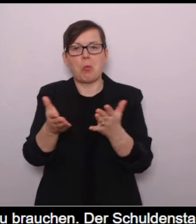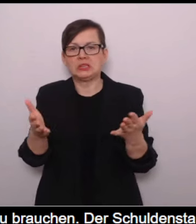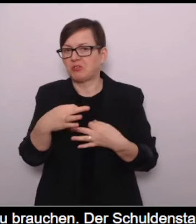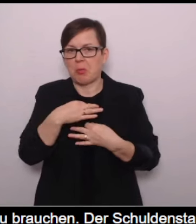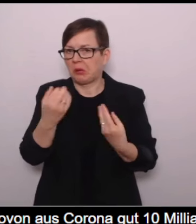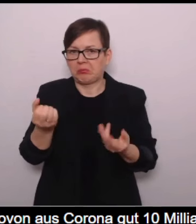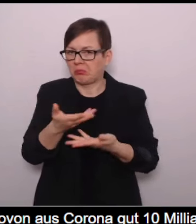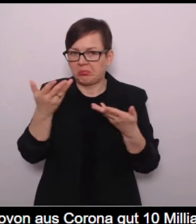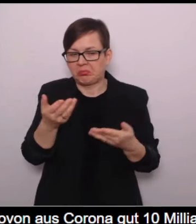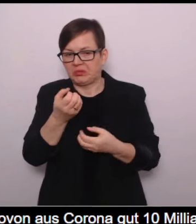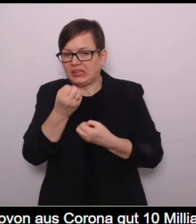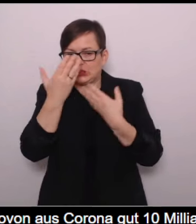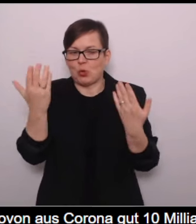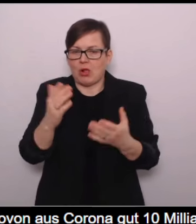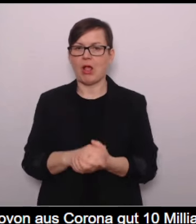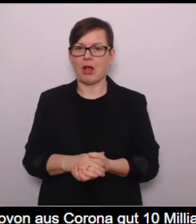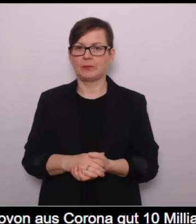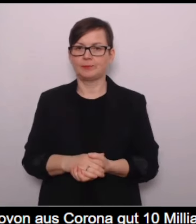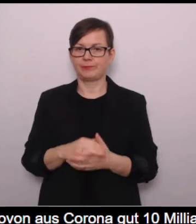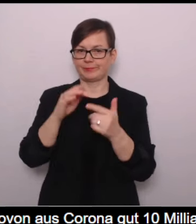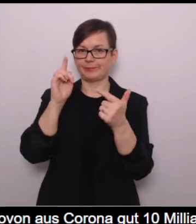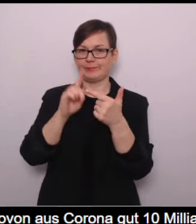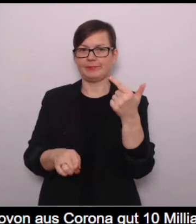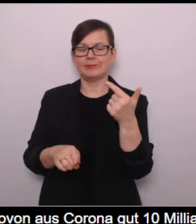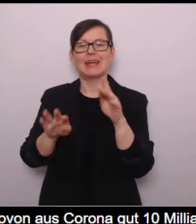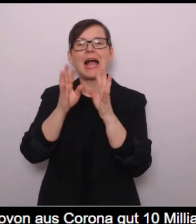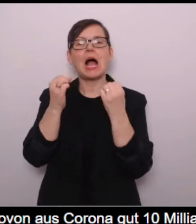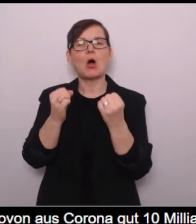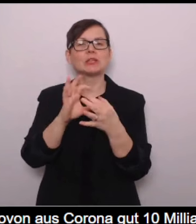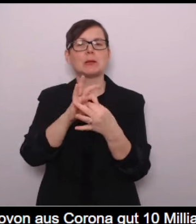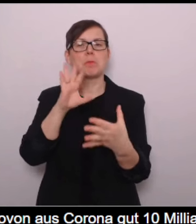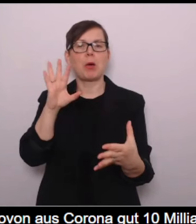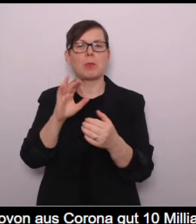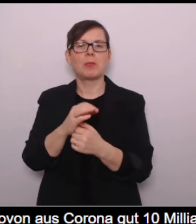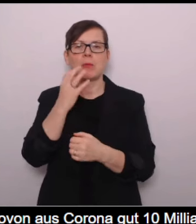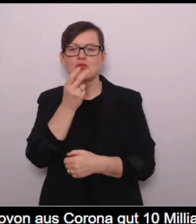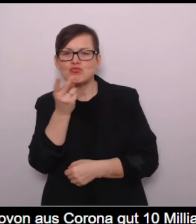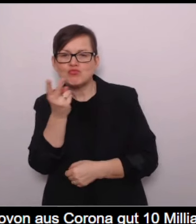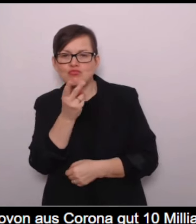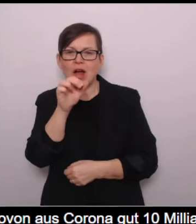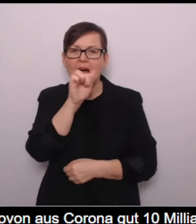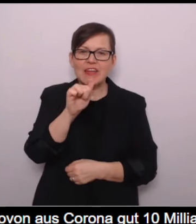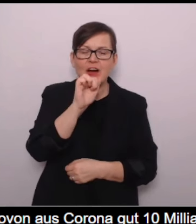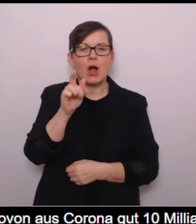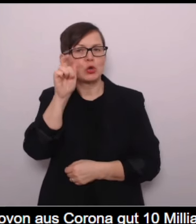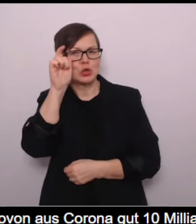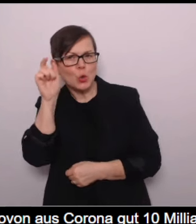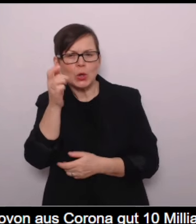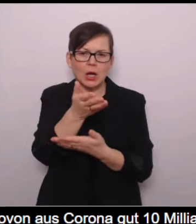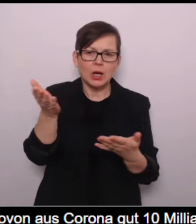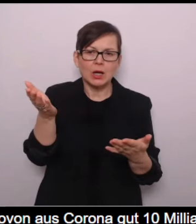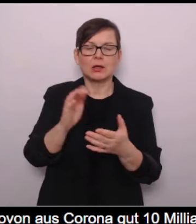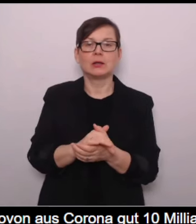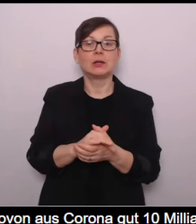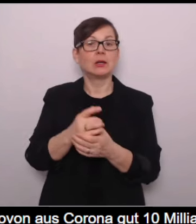den Kompromissspielraum sehen? Weil so auf den ersten Blick erschließt sich das nicht. Und der zweite hätte mit dem